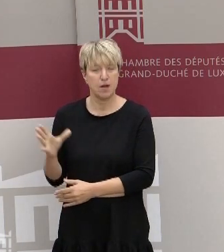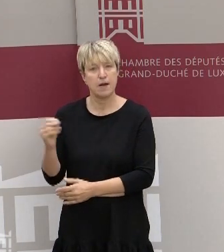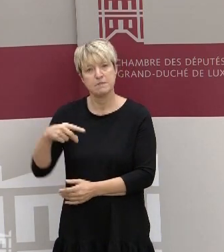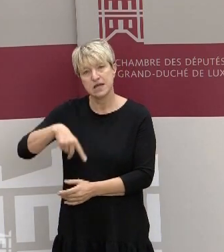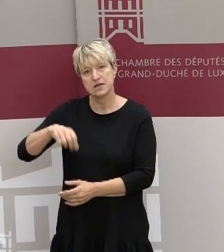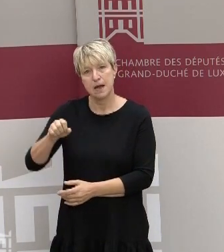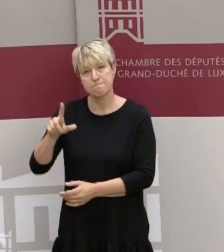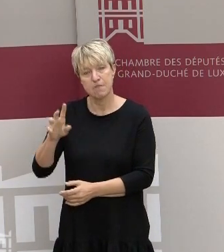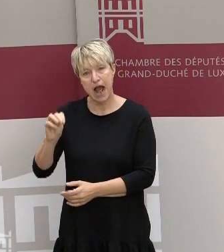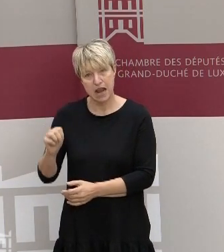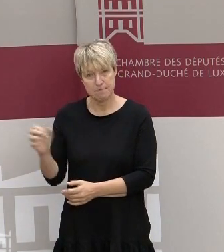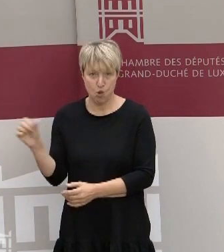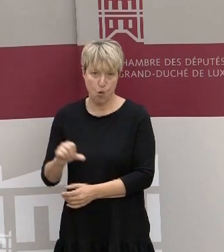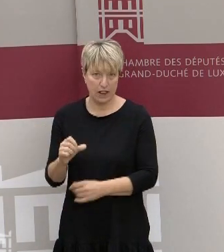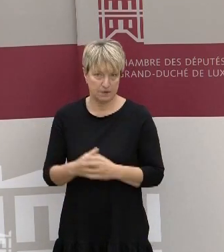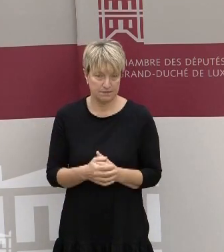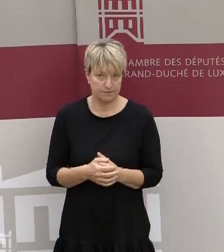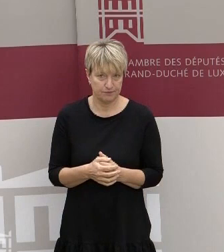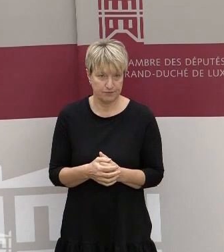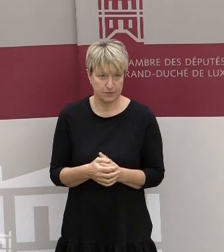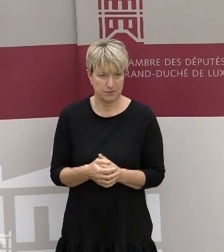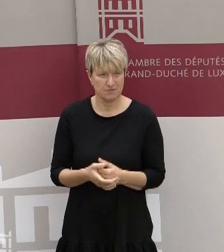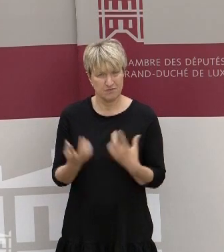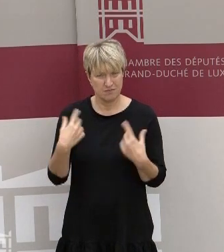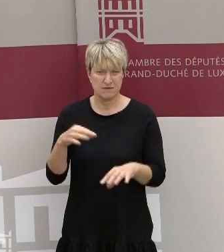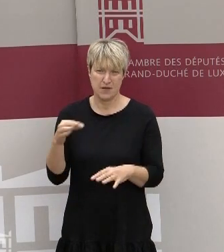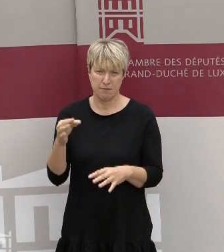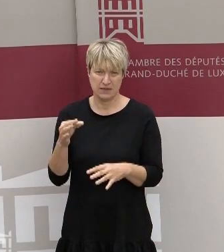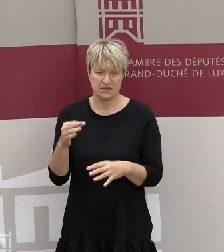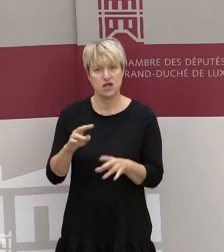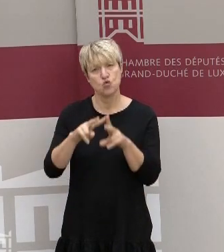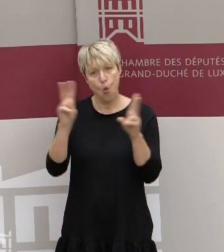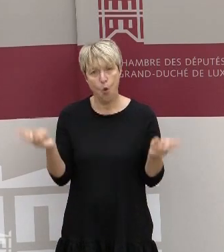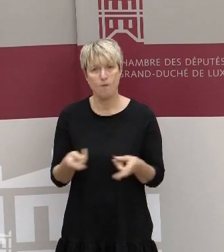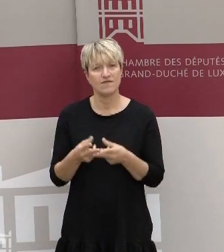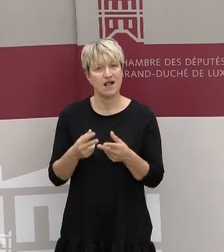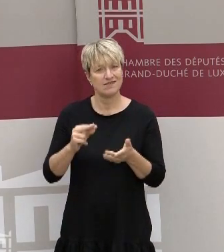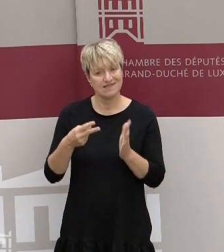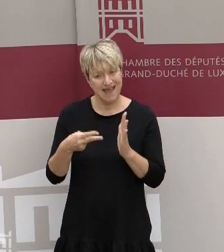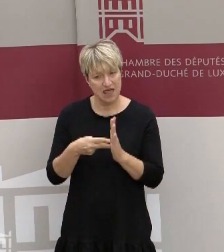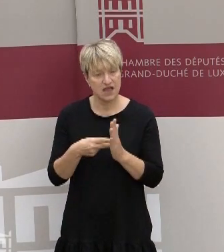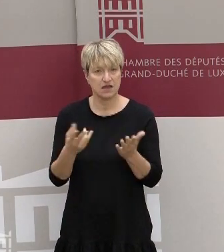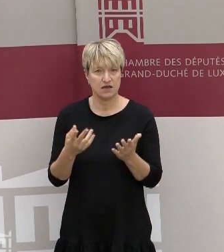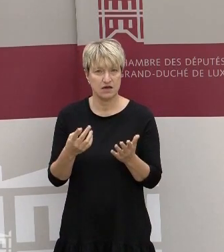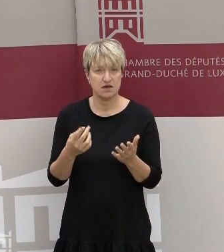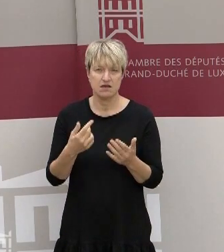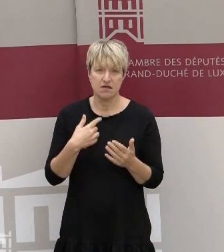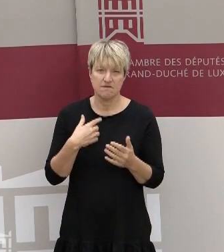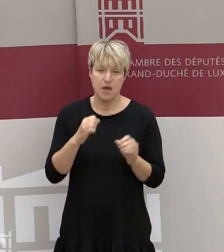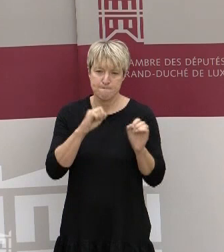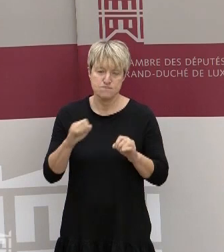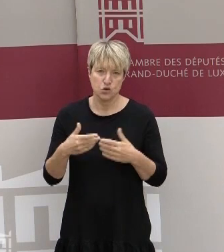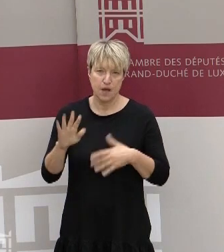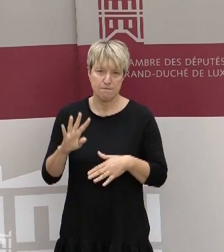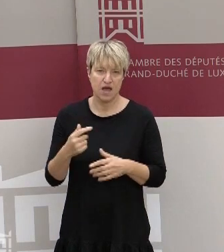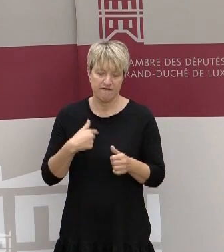ich beim Thema Umwelt und Energie sagen, dass wir zu Lützburg bei weitem nicht genug machen. Wir werden dann noch Zeiten und Grenzen von